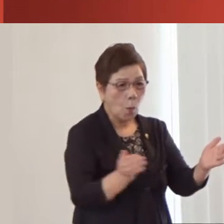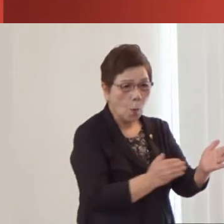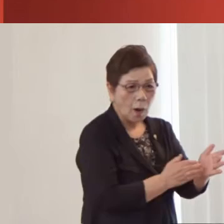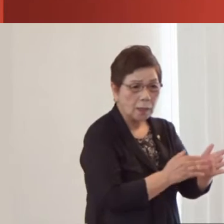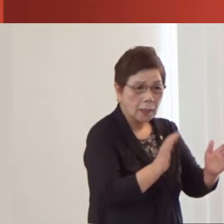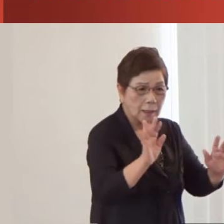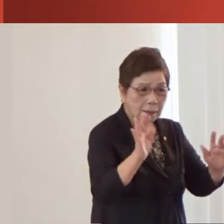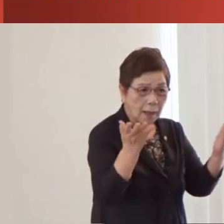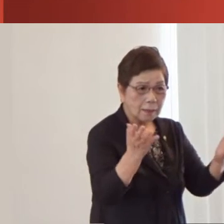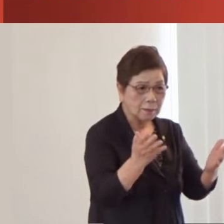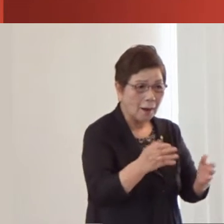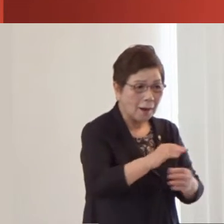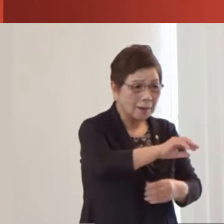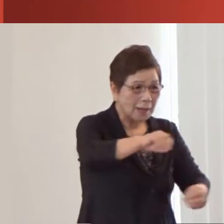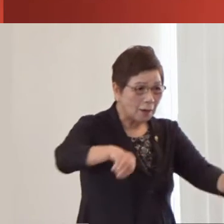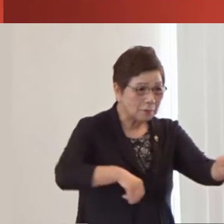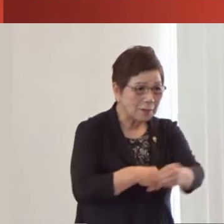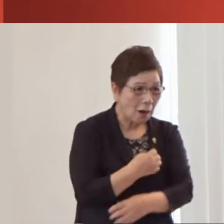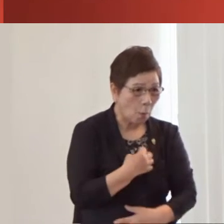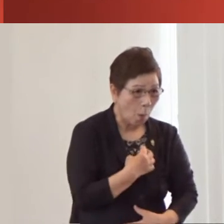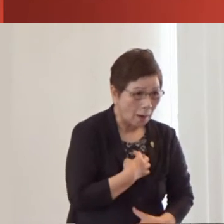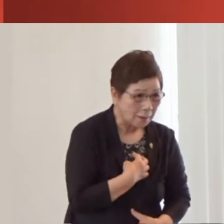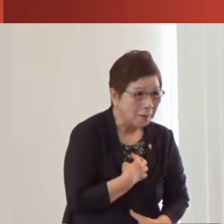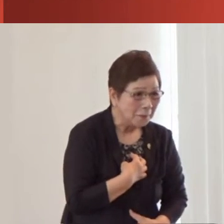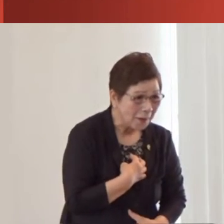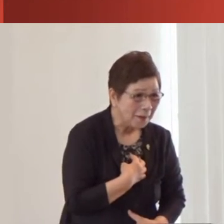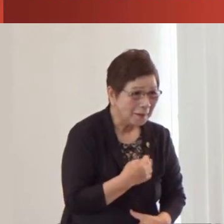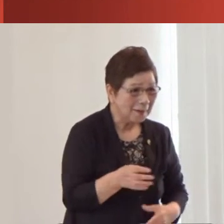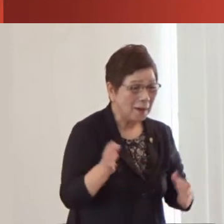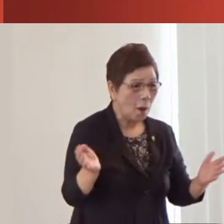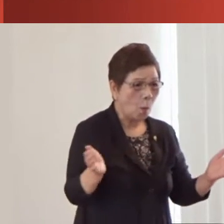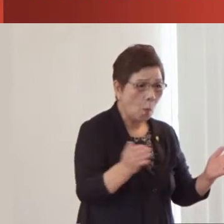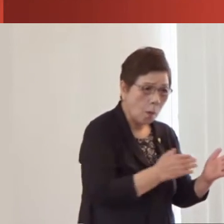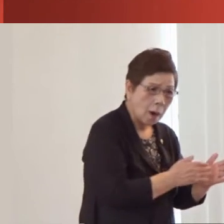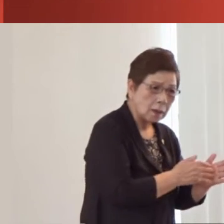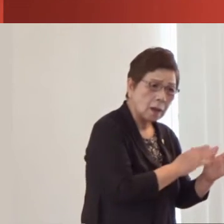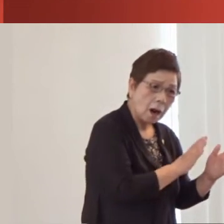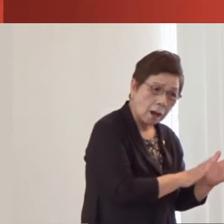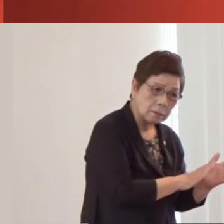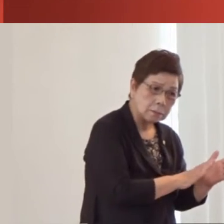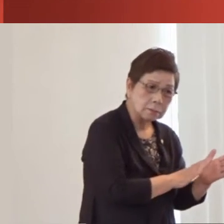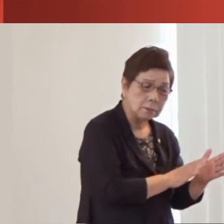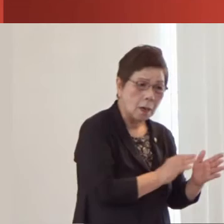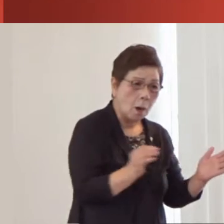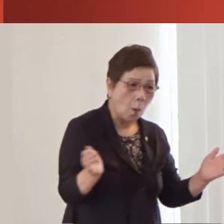ね。神のお与えになる永遠というのはですね、時間を超越してるんです。